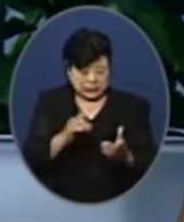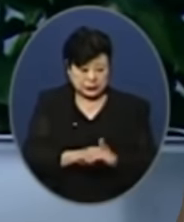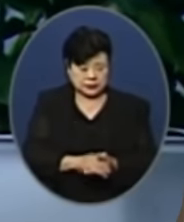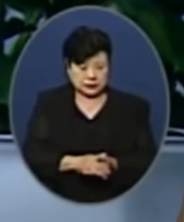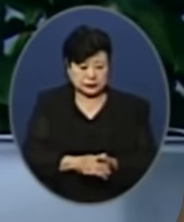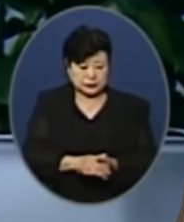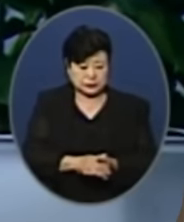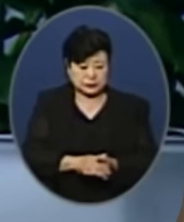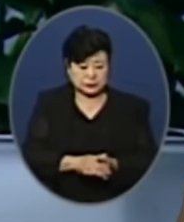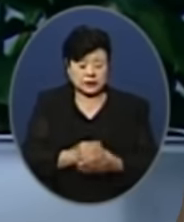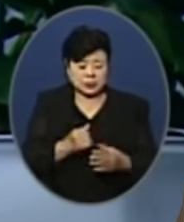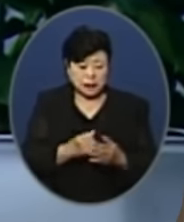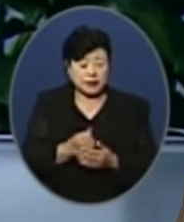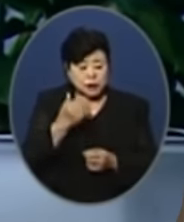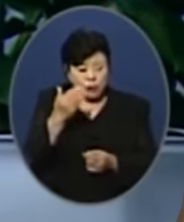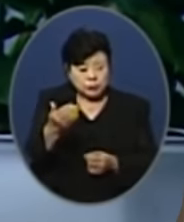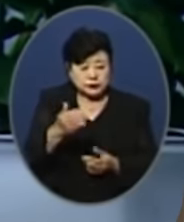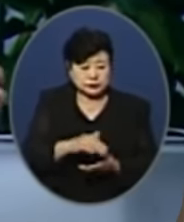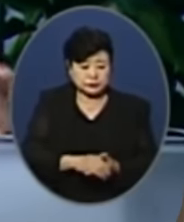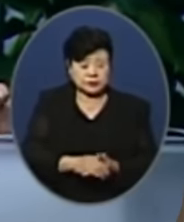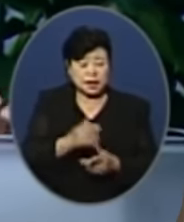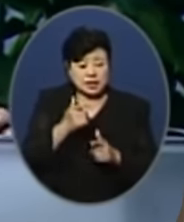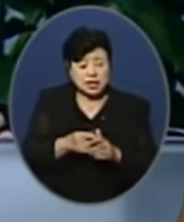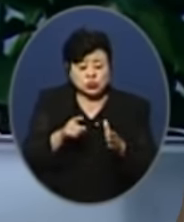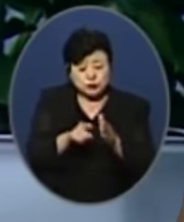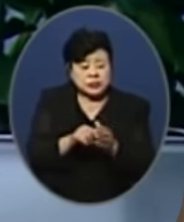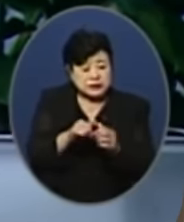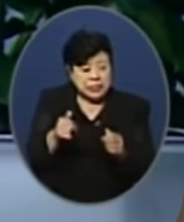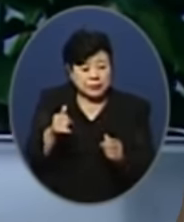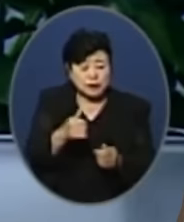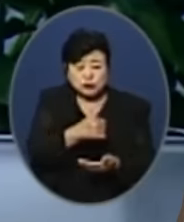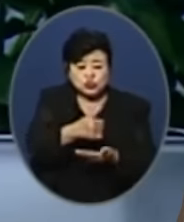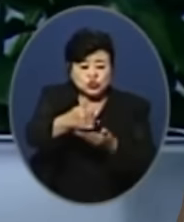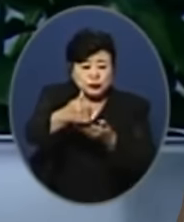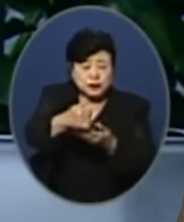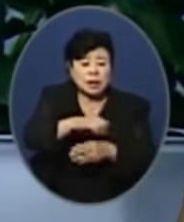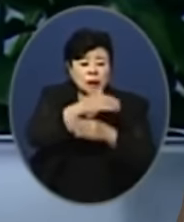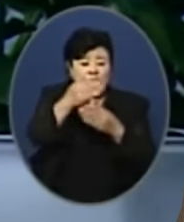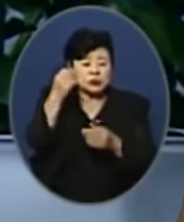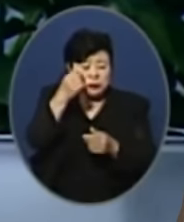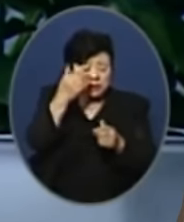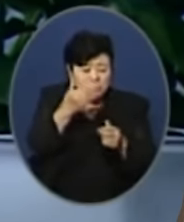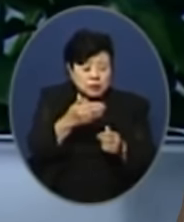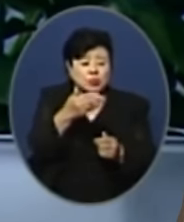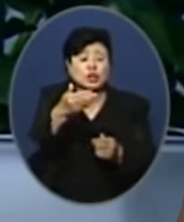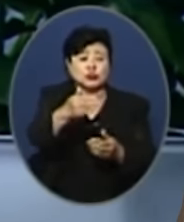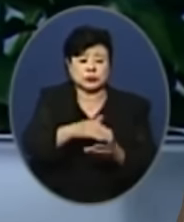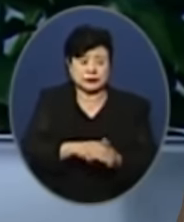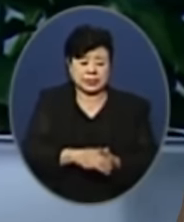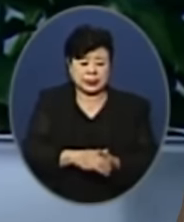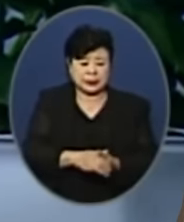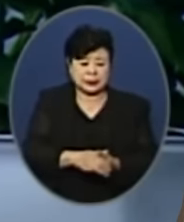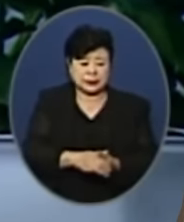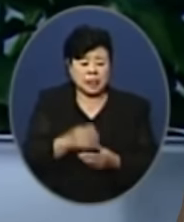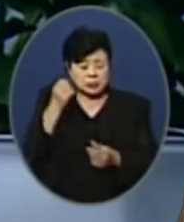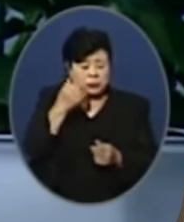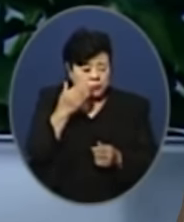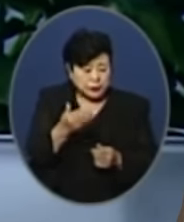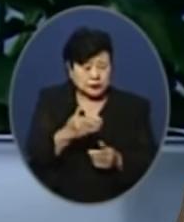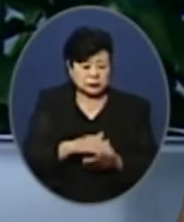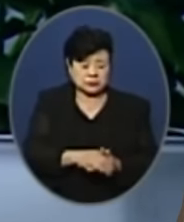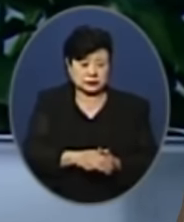것입니다. 그러므로 여러분 예수 믿는 사람에게는 주님이 모두 다 성령을 보내주셨습니다.